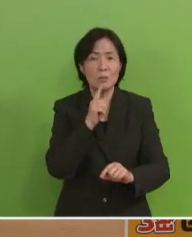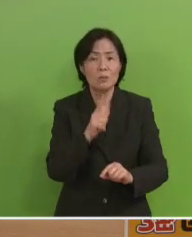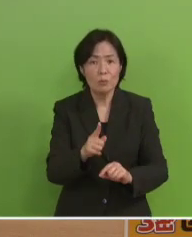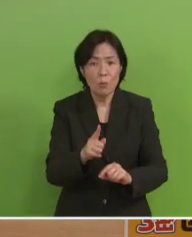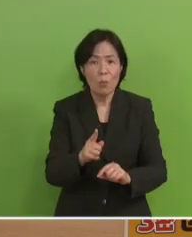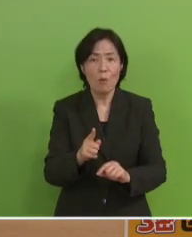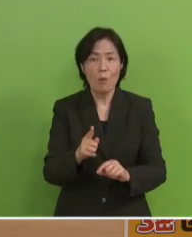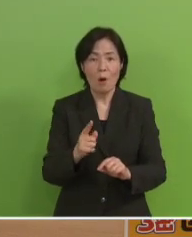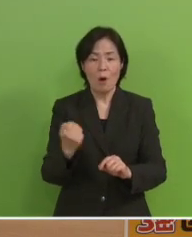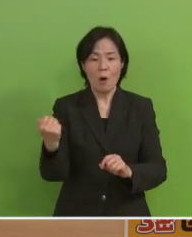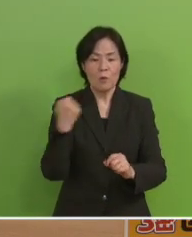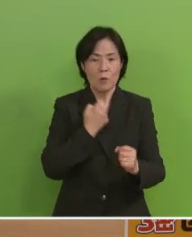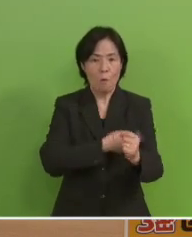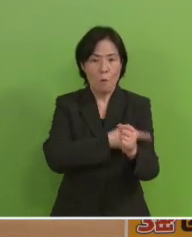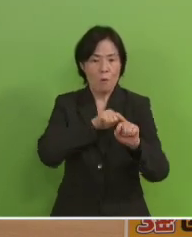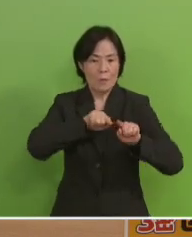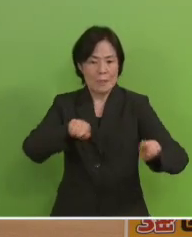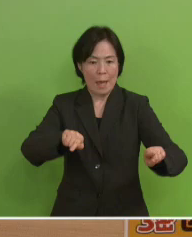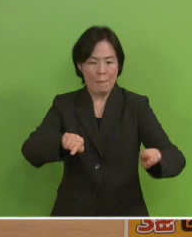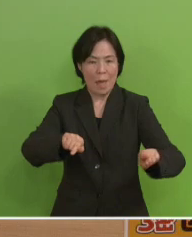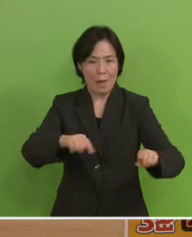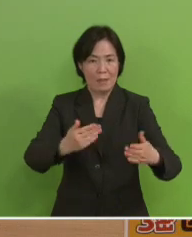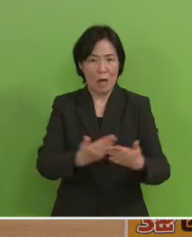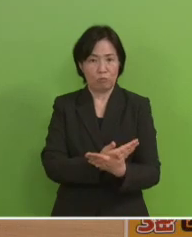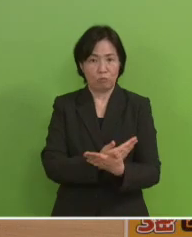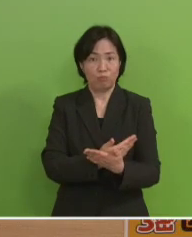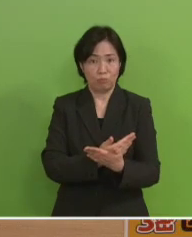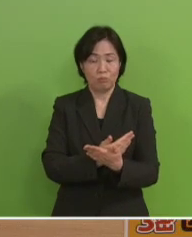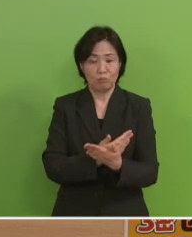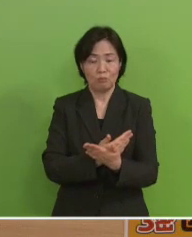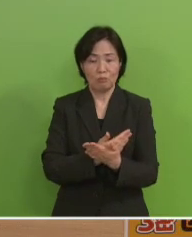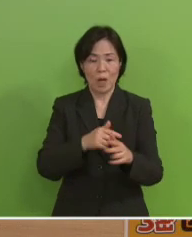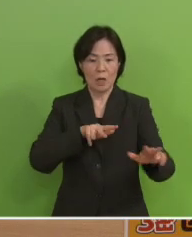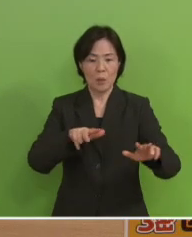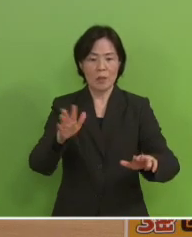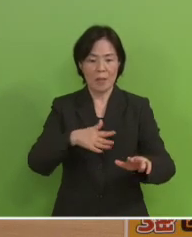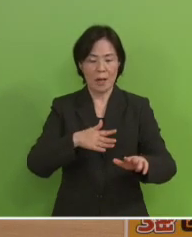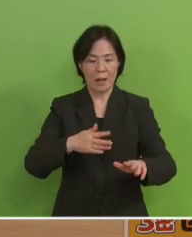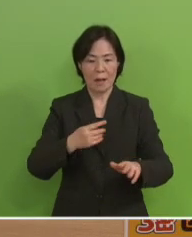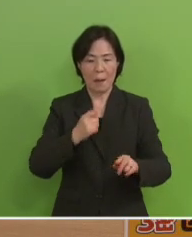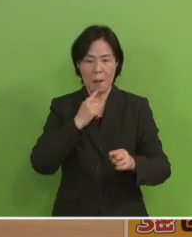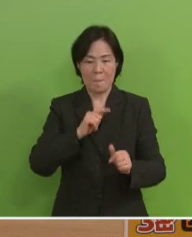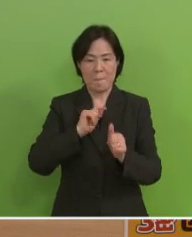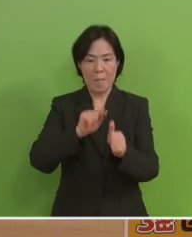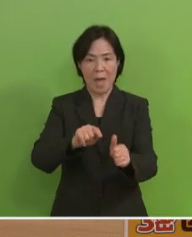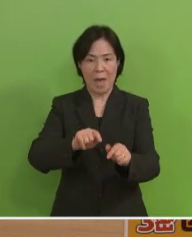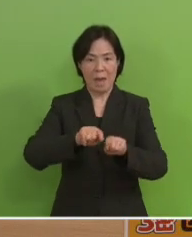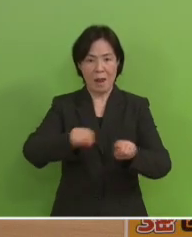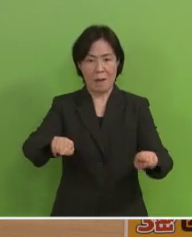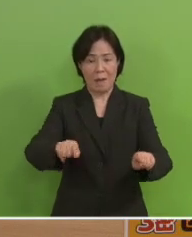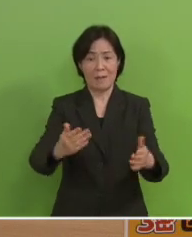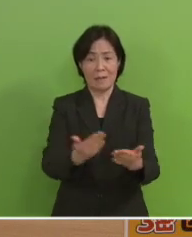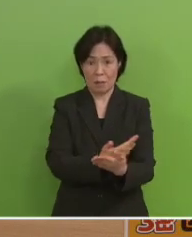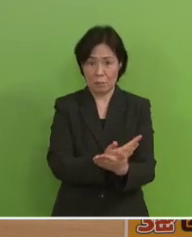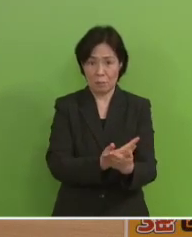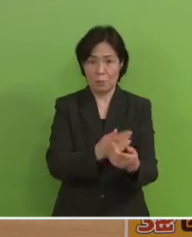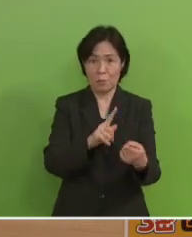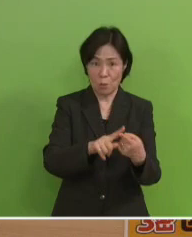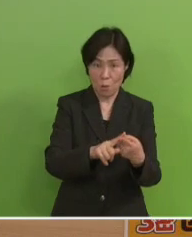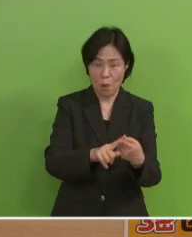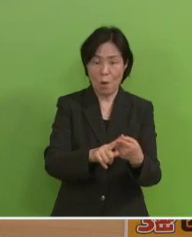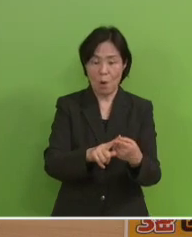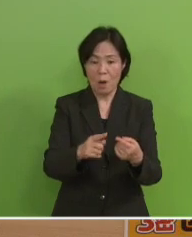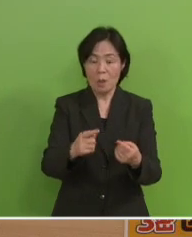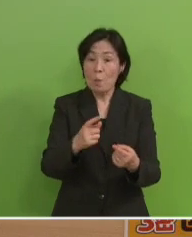強制力命令になります要請からああ英霊にあるという点そしてまたそれに